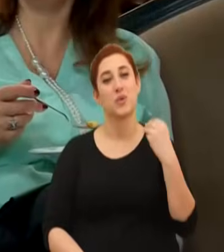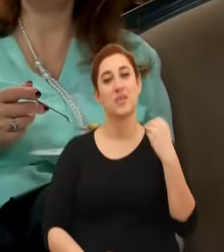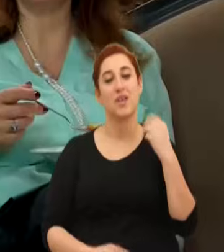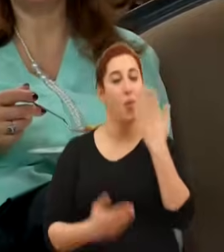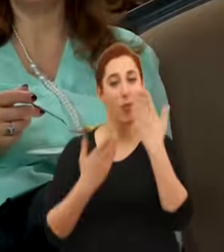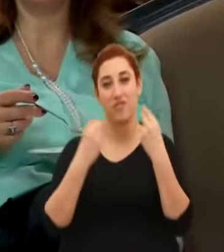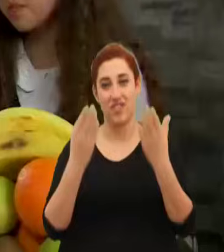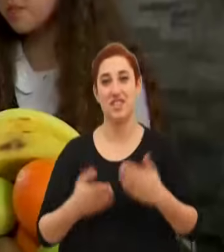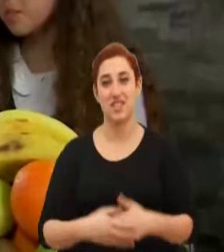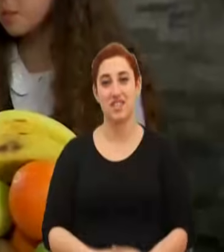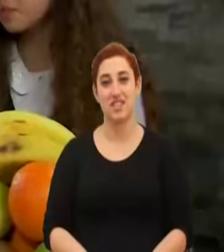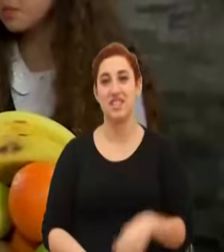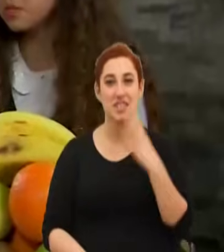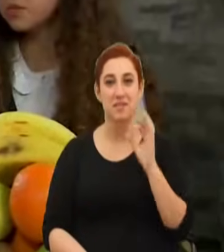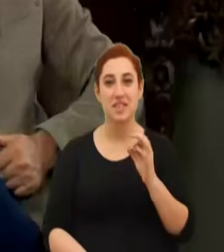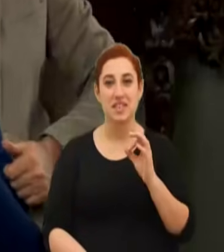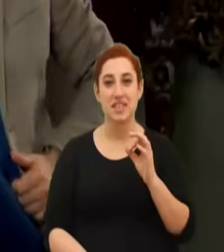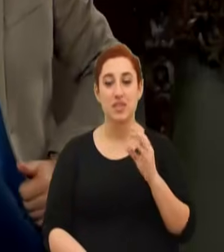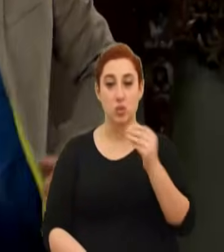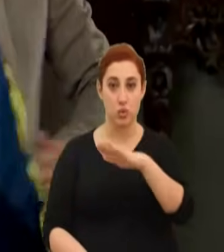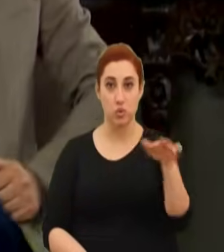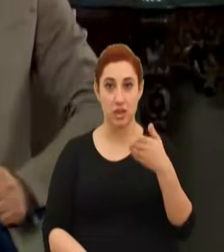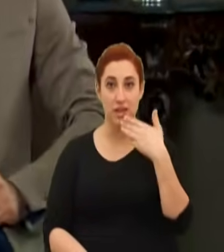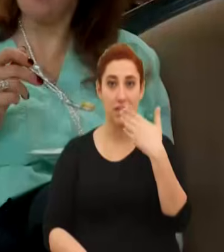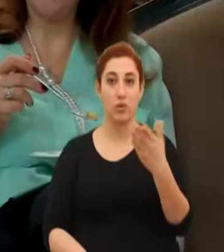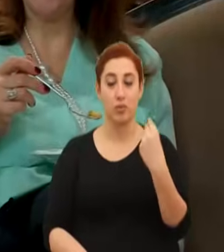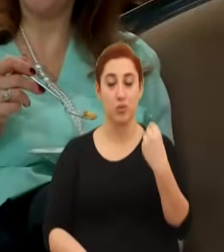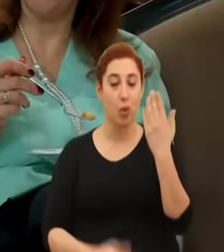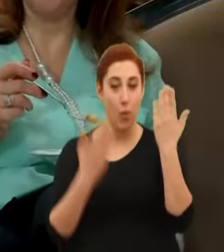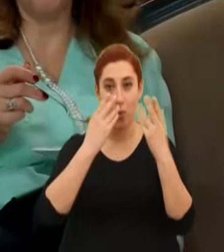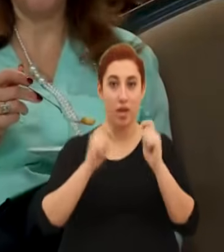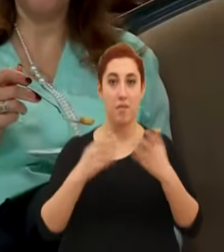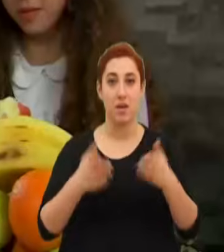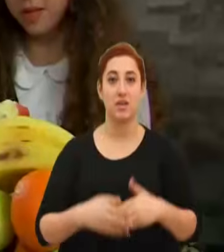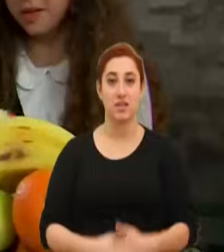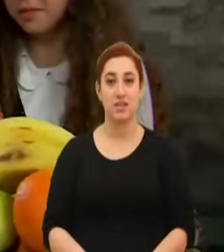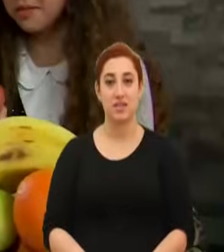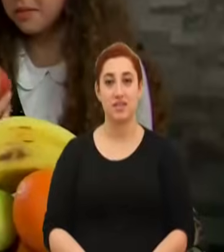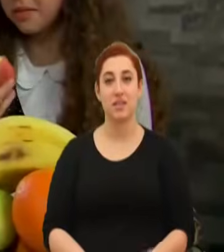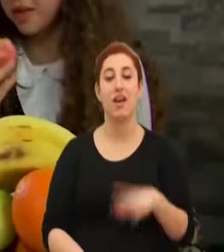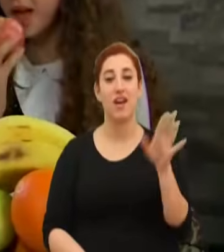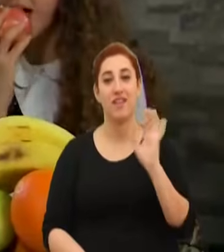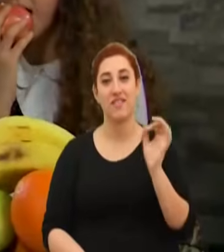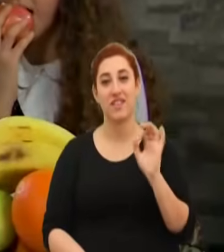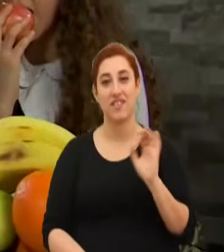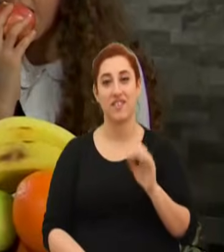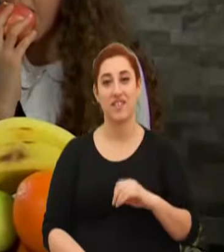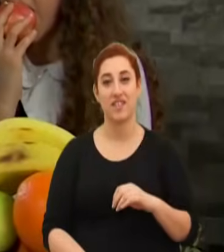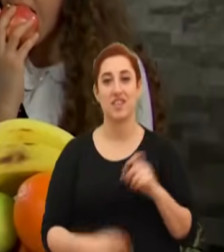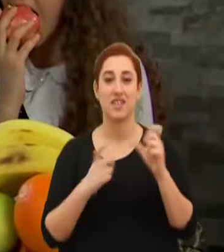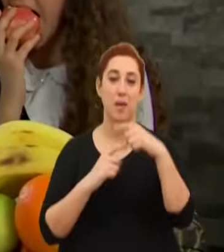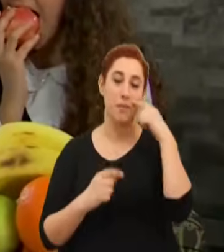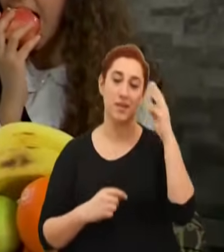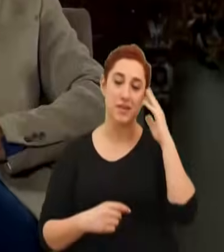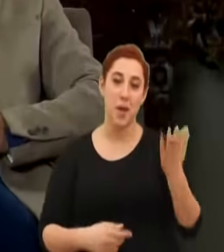güzel güzel okutursunuz. Kimi? Çocuklarınızı diyorum. Güzel güzel okutursunuz. Ha evet. Sarp